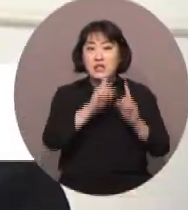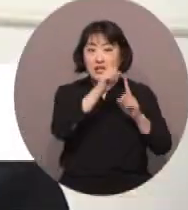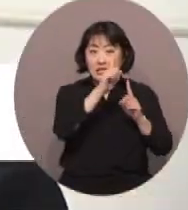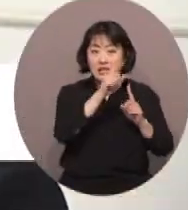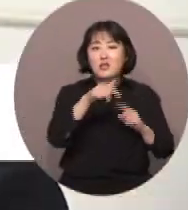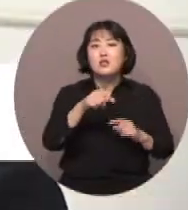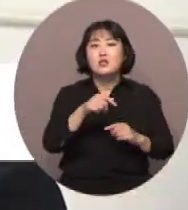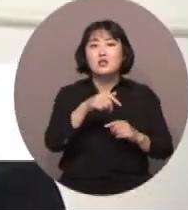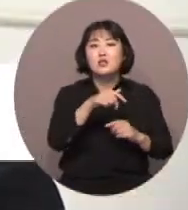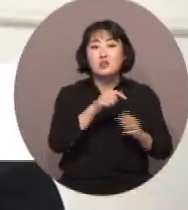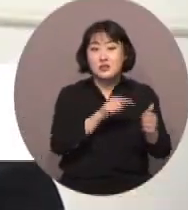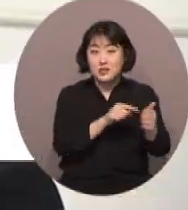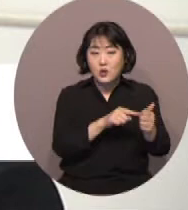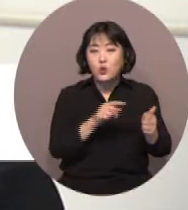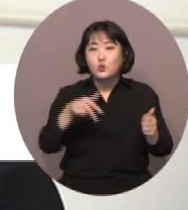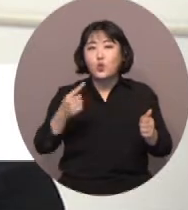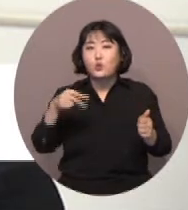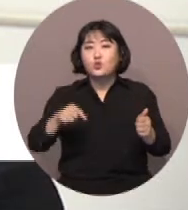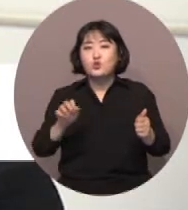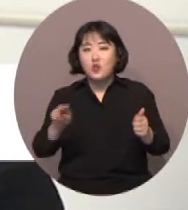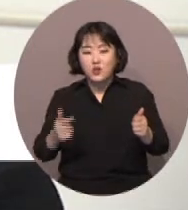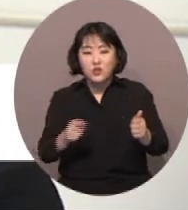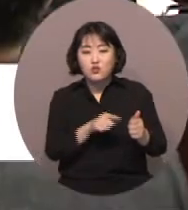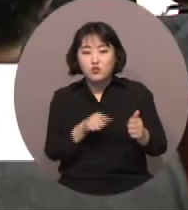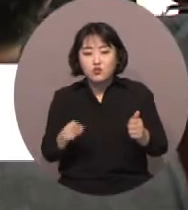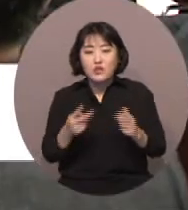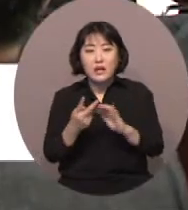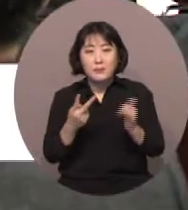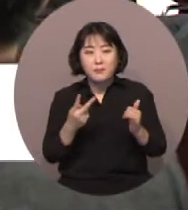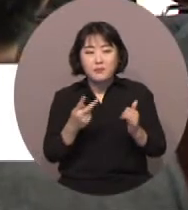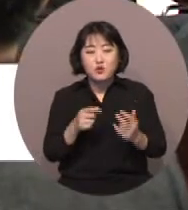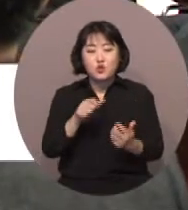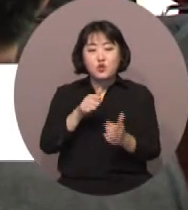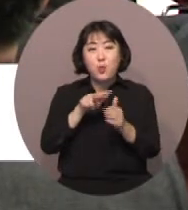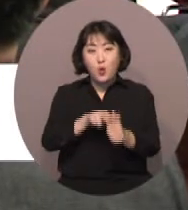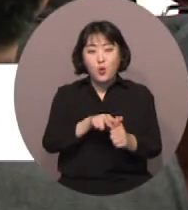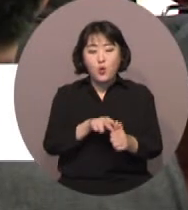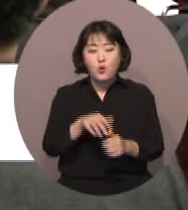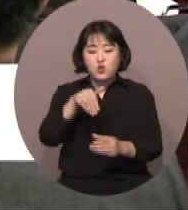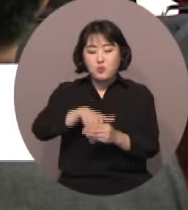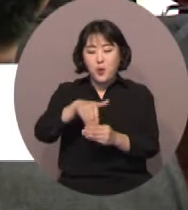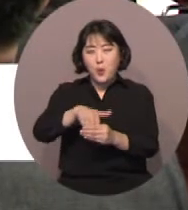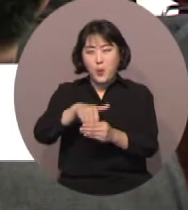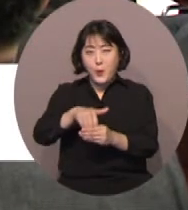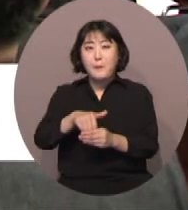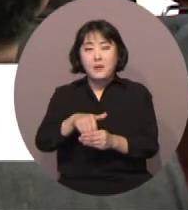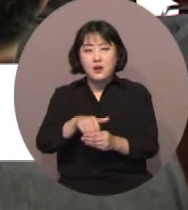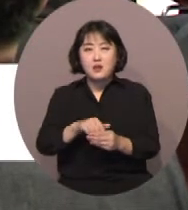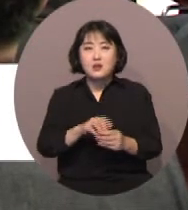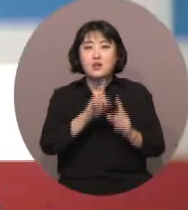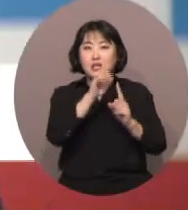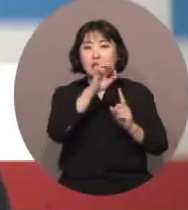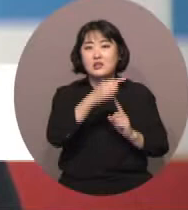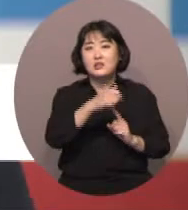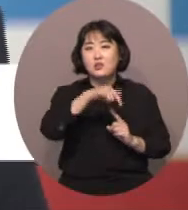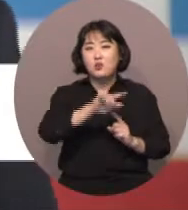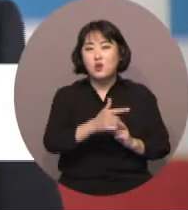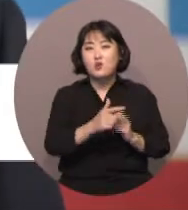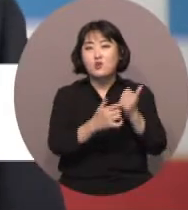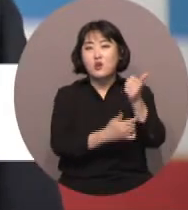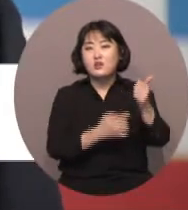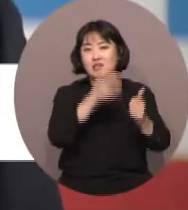조수연 서구 갑 당협위원장 등 후보자 2명을 대상으로 대의원 투표를 거쳐 이은권 전 의원을